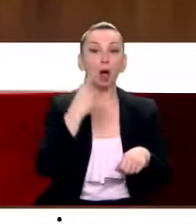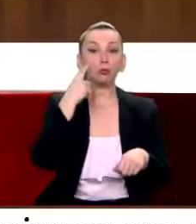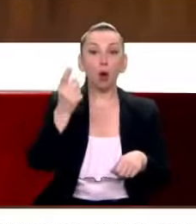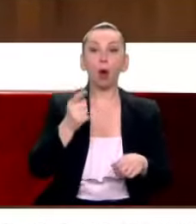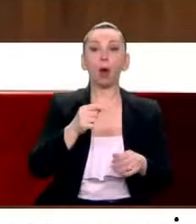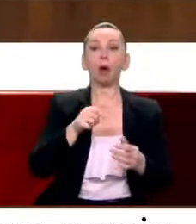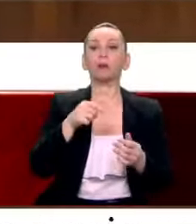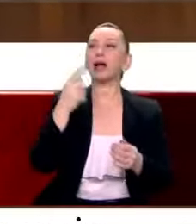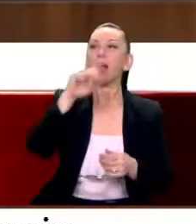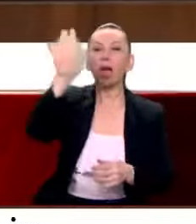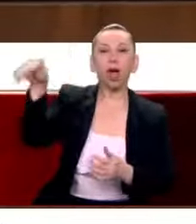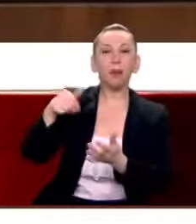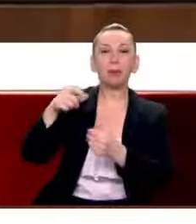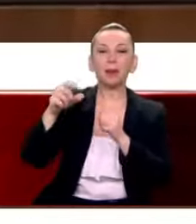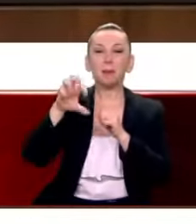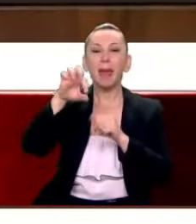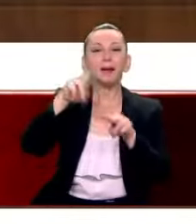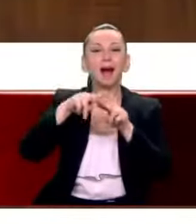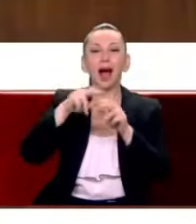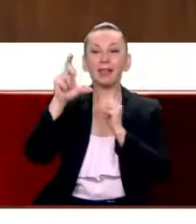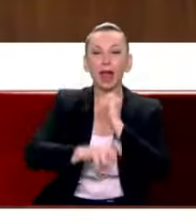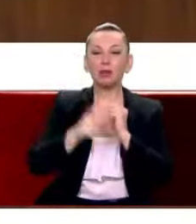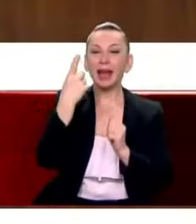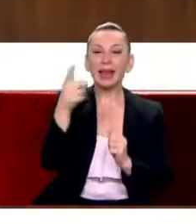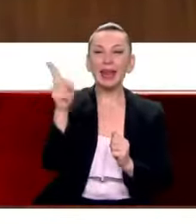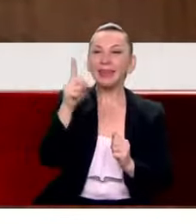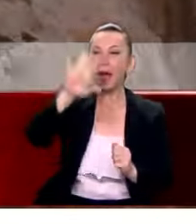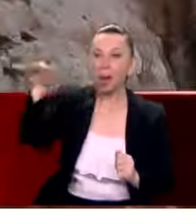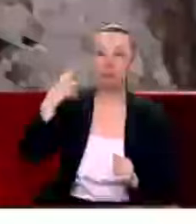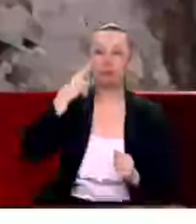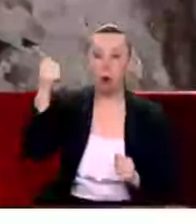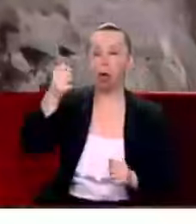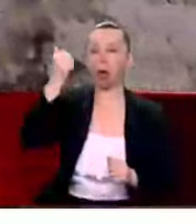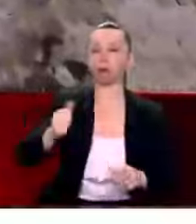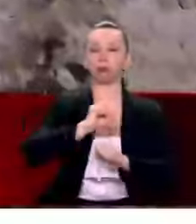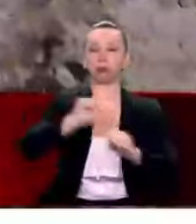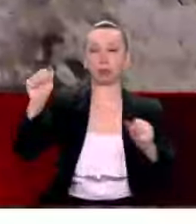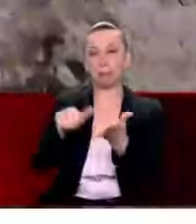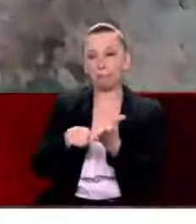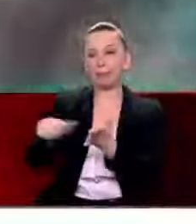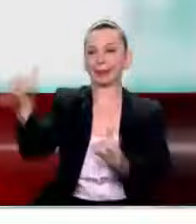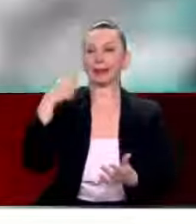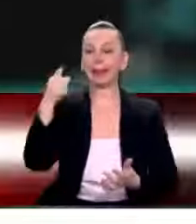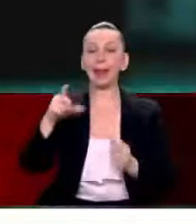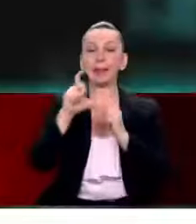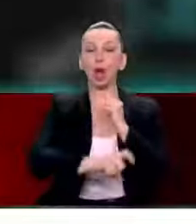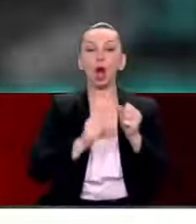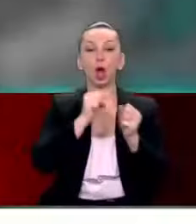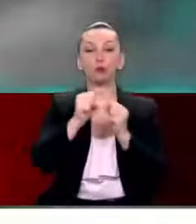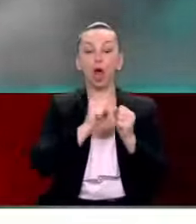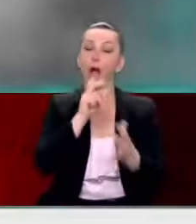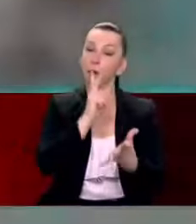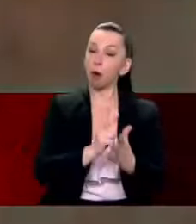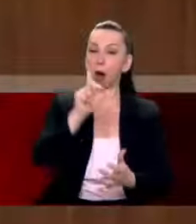kadrolarını yok etmenin gayretinde ayak takımıyla ne işimiz var terörle mücadelede kararlılık mesajını en yüksek